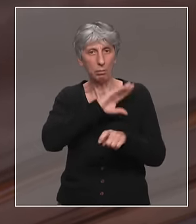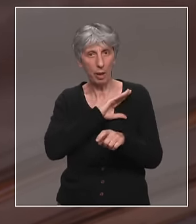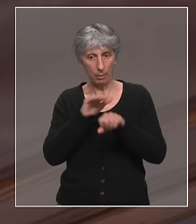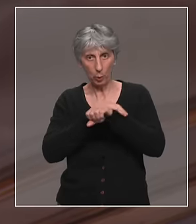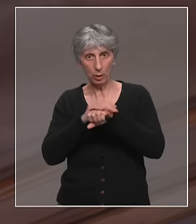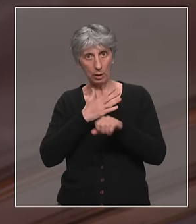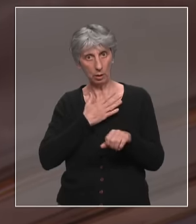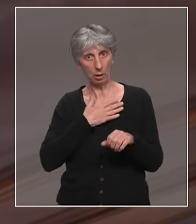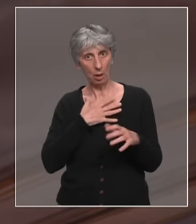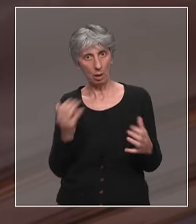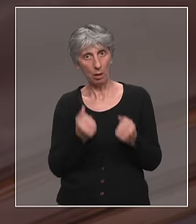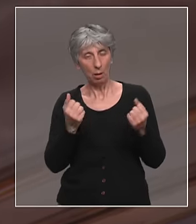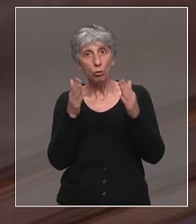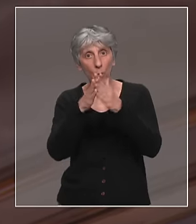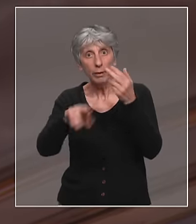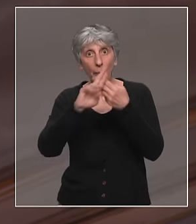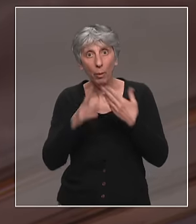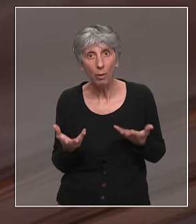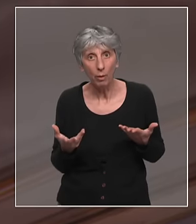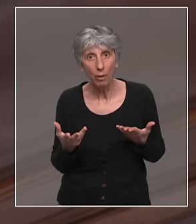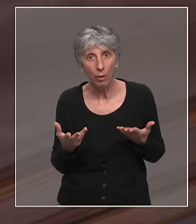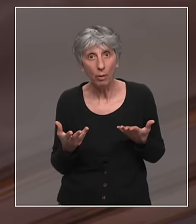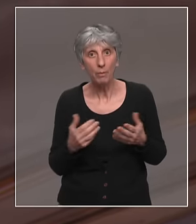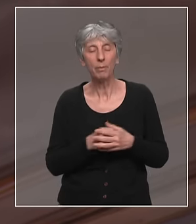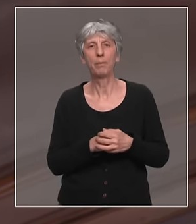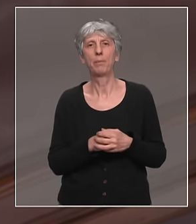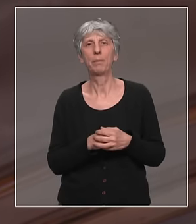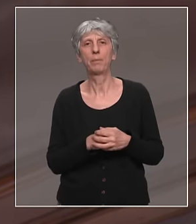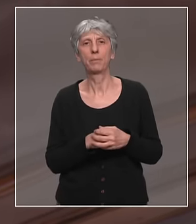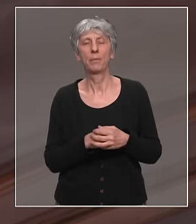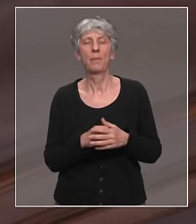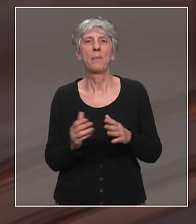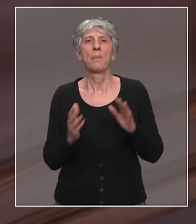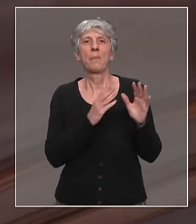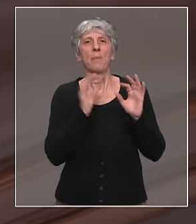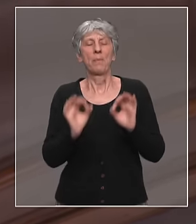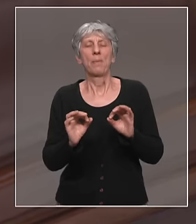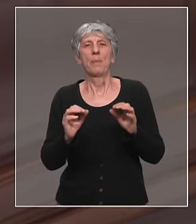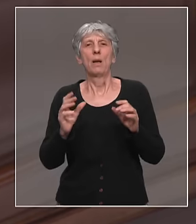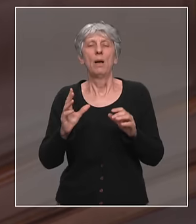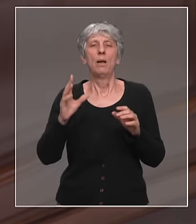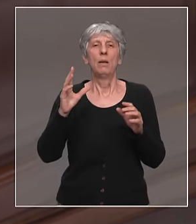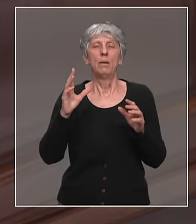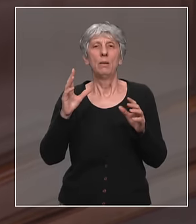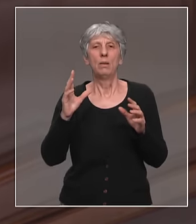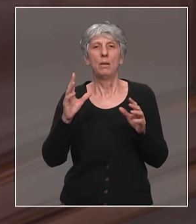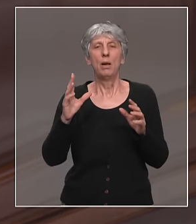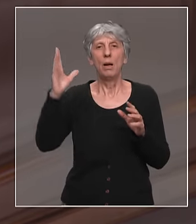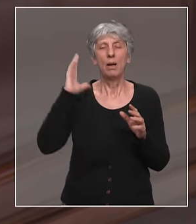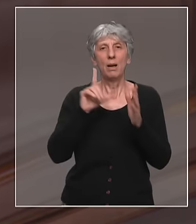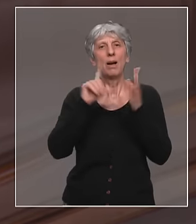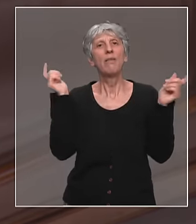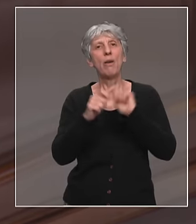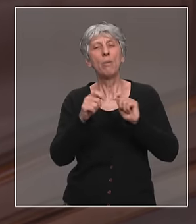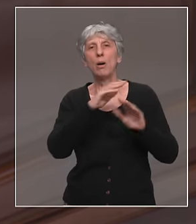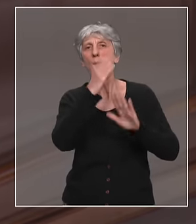de ce gouvernement? Je vous demande de me répondre. Sur les deux questions que vous avez posées, nous avons en France, non, où nous avions avant la précédente réforme, un des